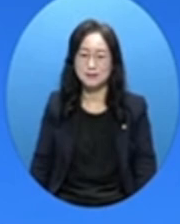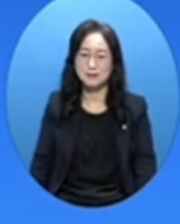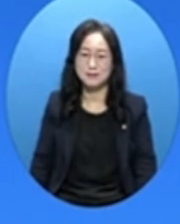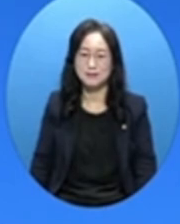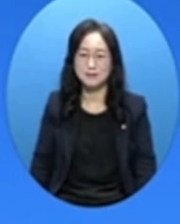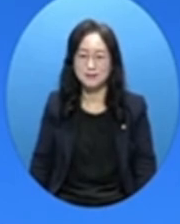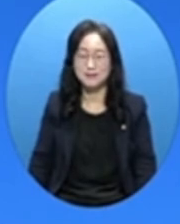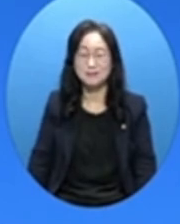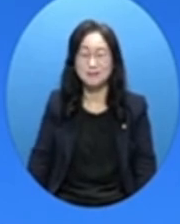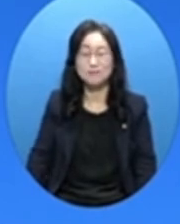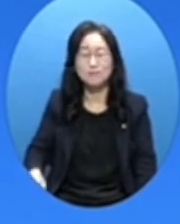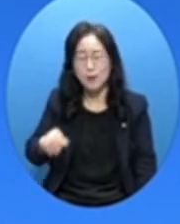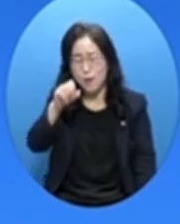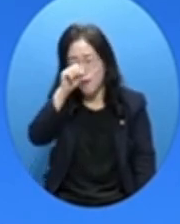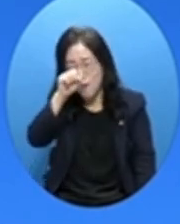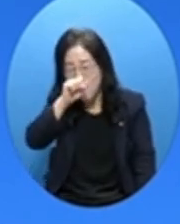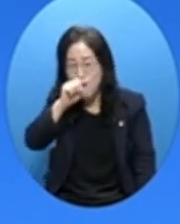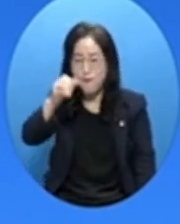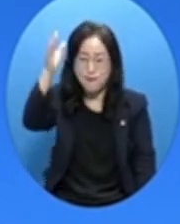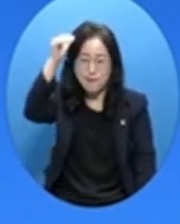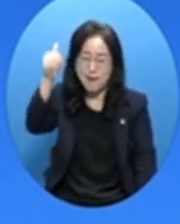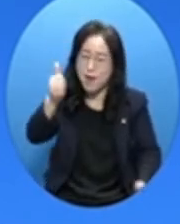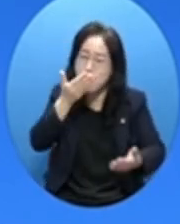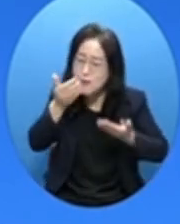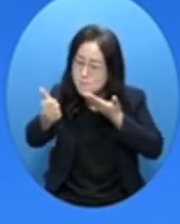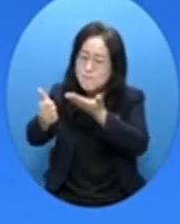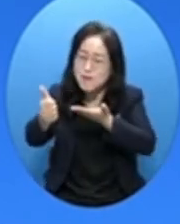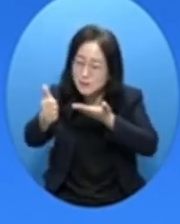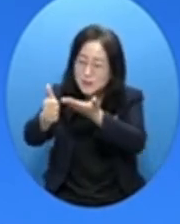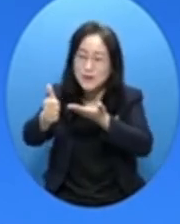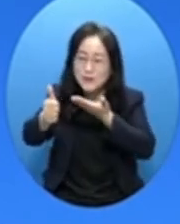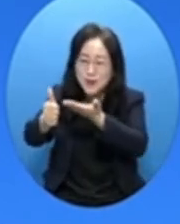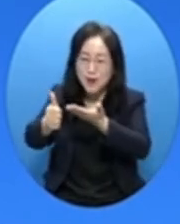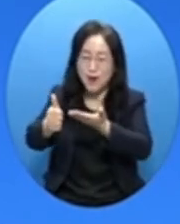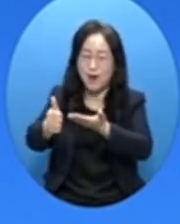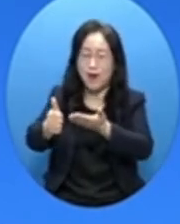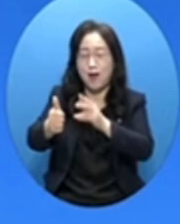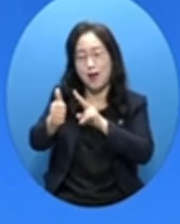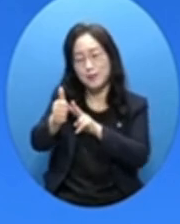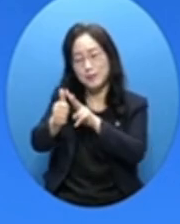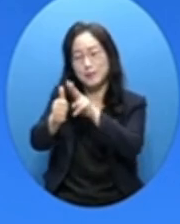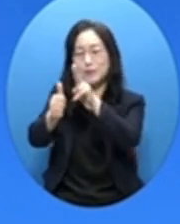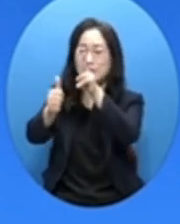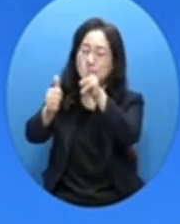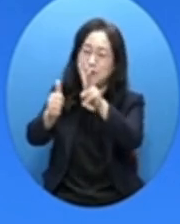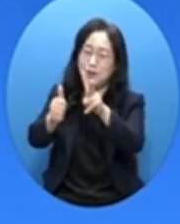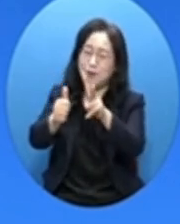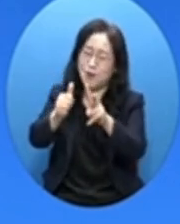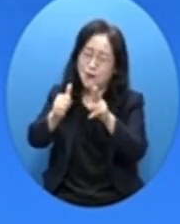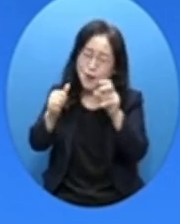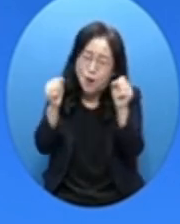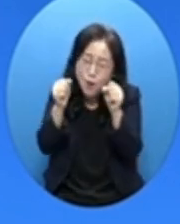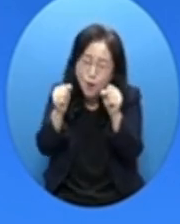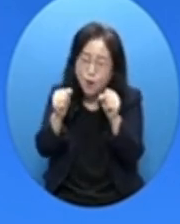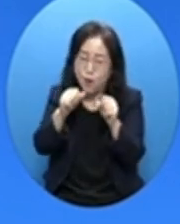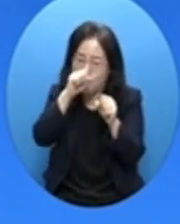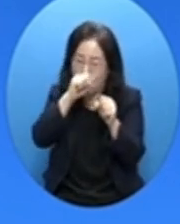그저 좋은 곳이라는 좋은 거 다 갖다 먹이고 미용을 하고 겨울이면 좋은 옷 사서 입히고,